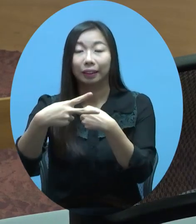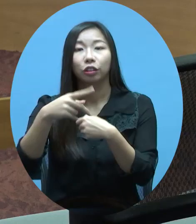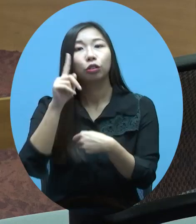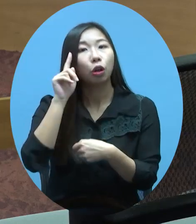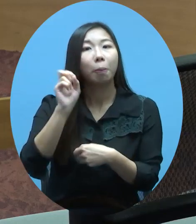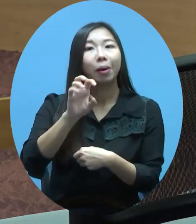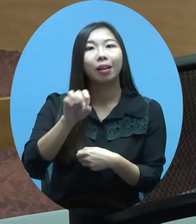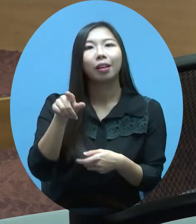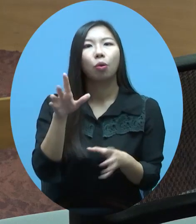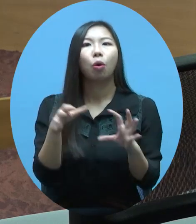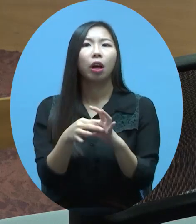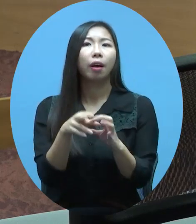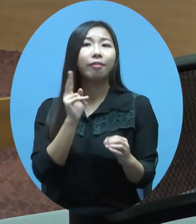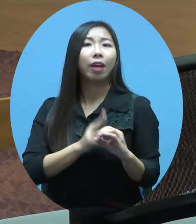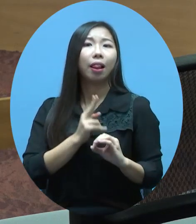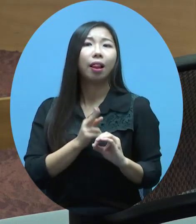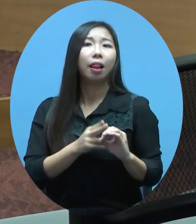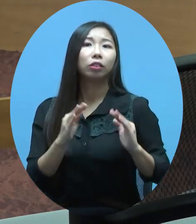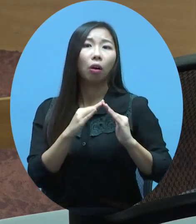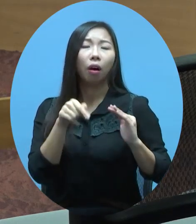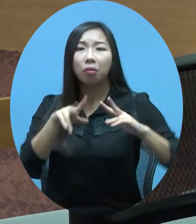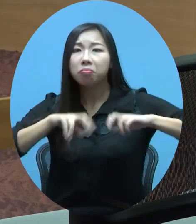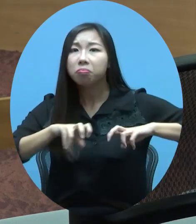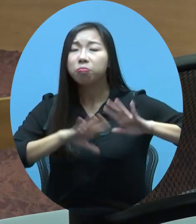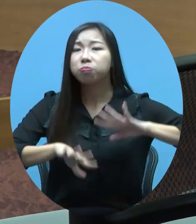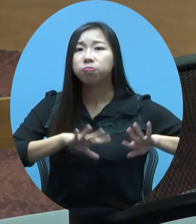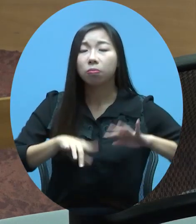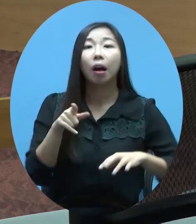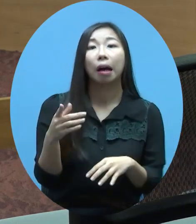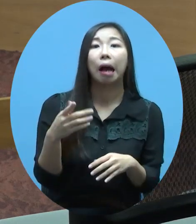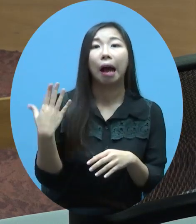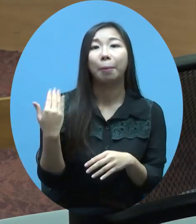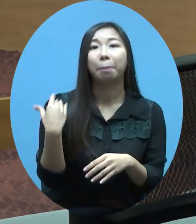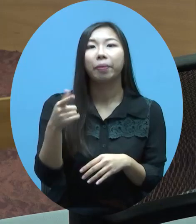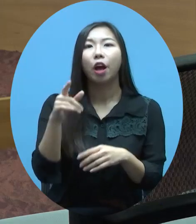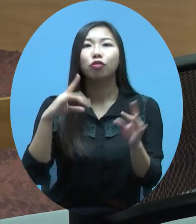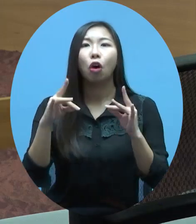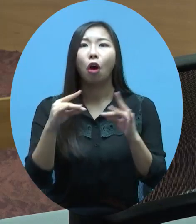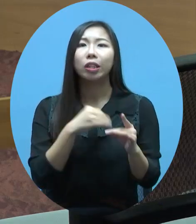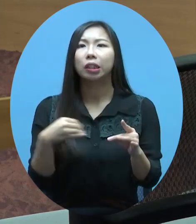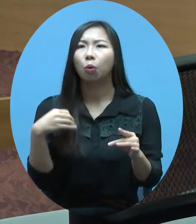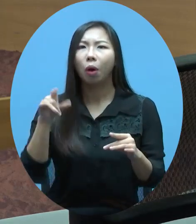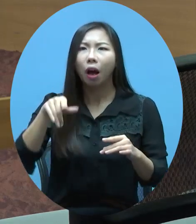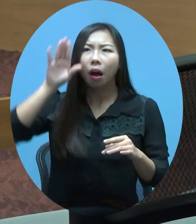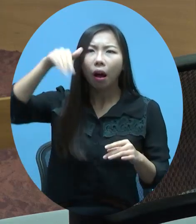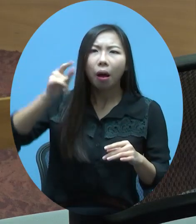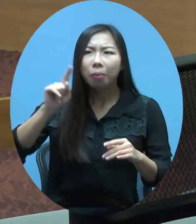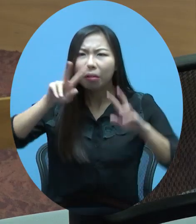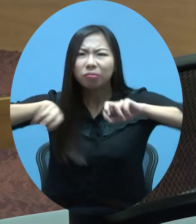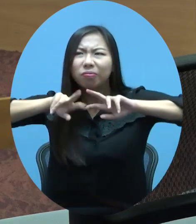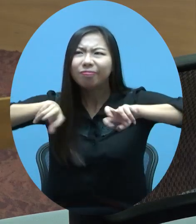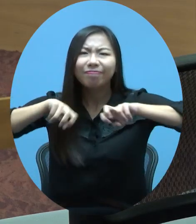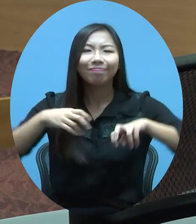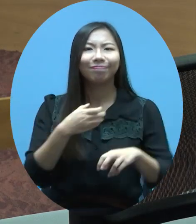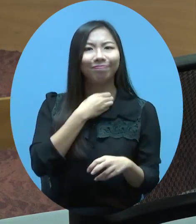翻都係佛堂嗰個調查情況啦。頭先張醫生就話即係都可能未揾到個源頭。 即個病人係即源